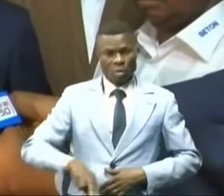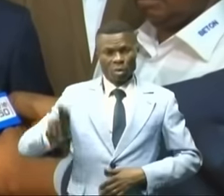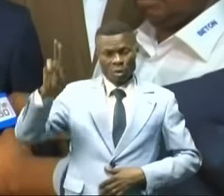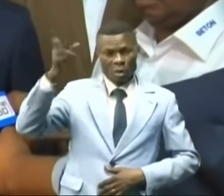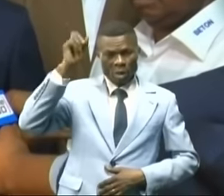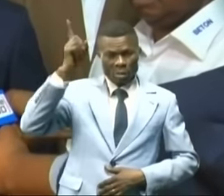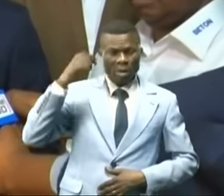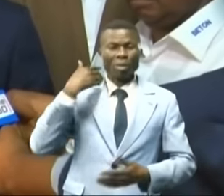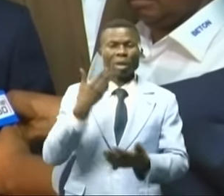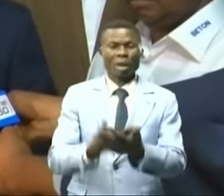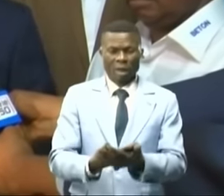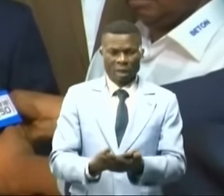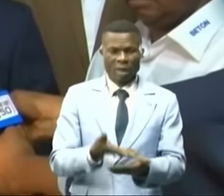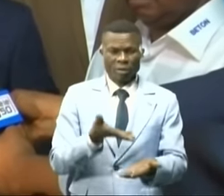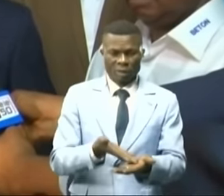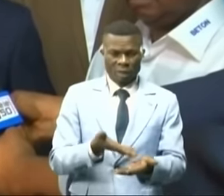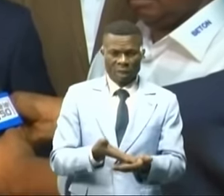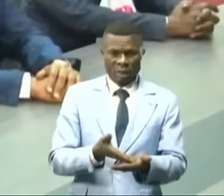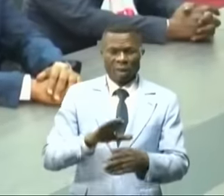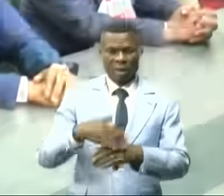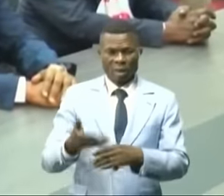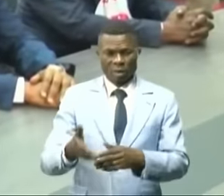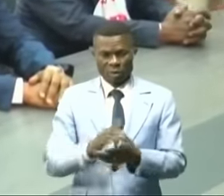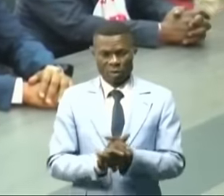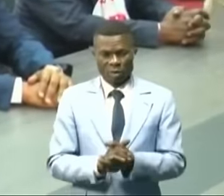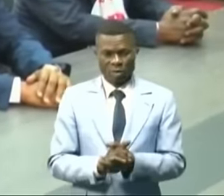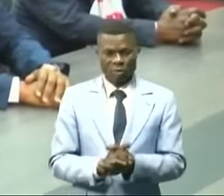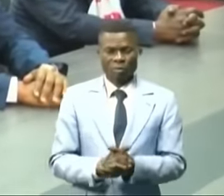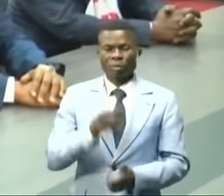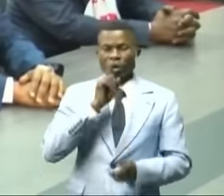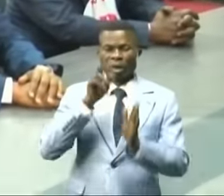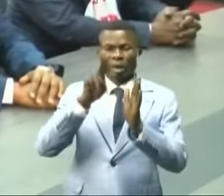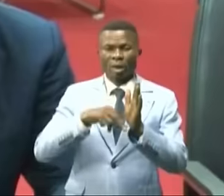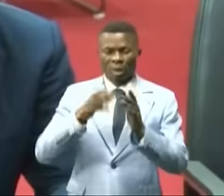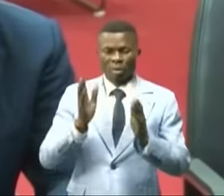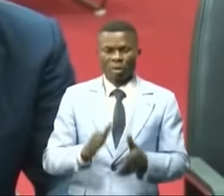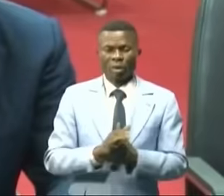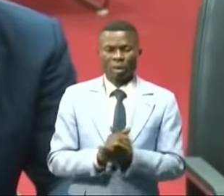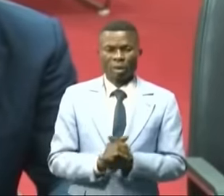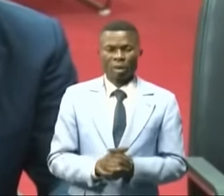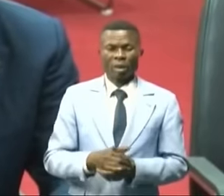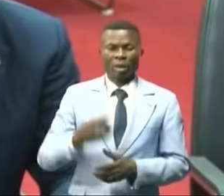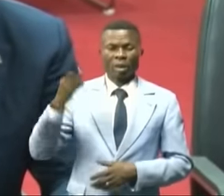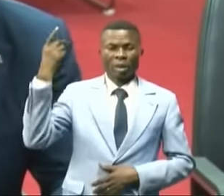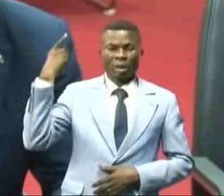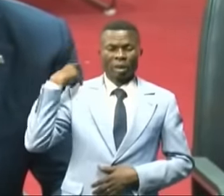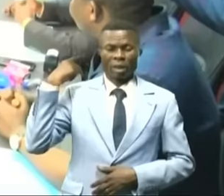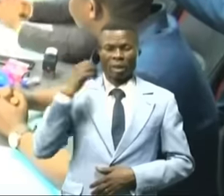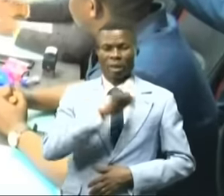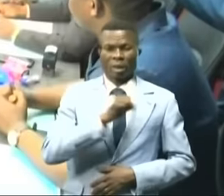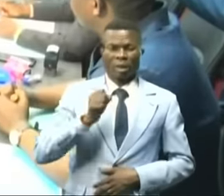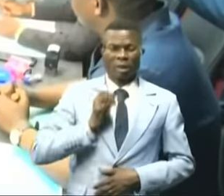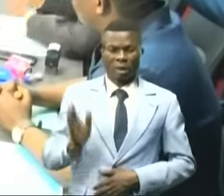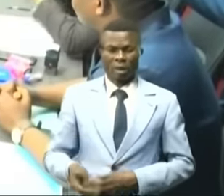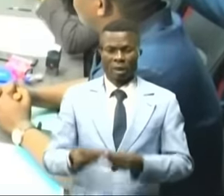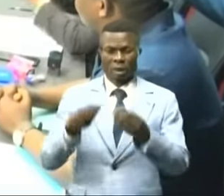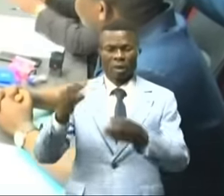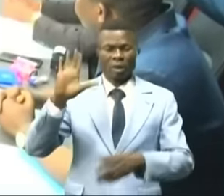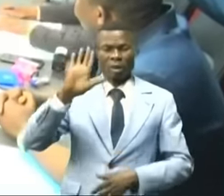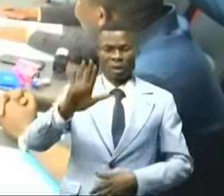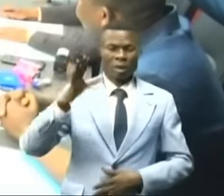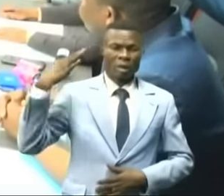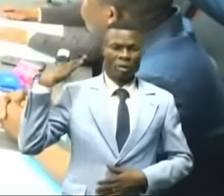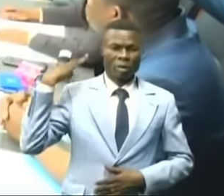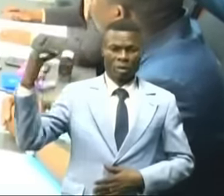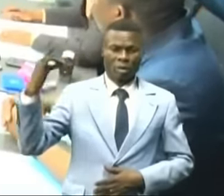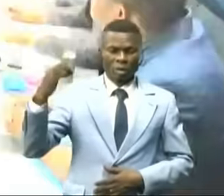Sénat. Automatiquement, c'est notre droit. Parlementaire depuis 26 ans, l'honorable Christophe Lutundula a déposé sa candidature